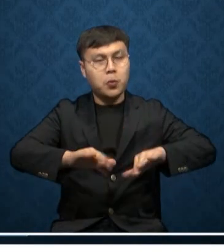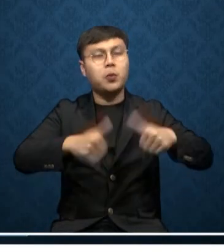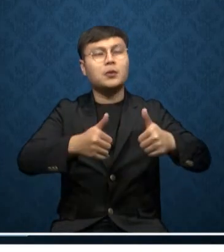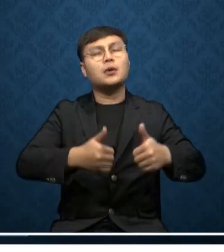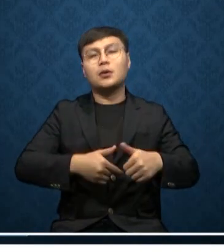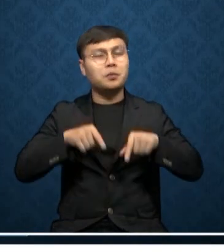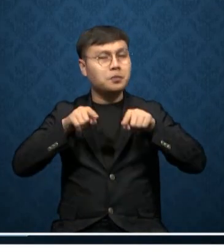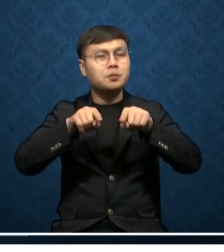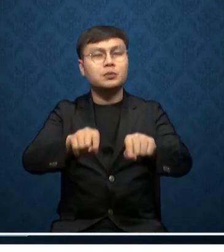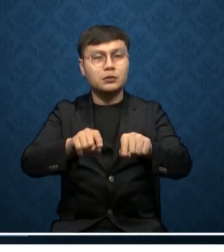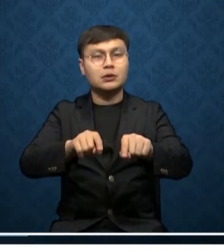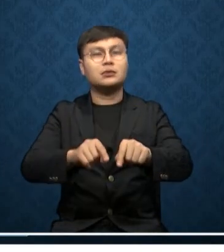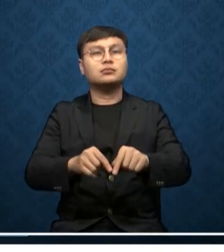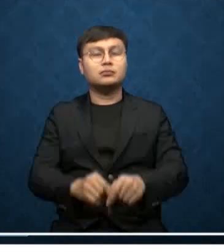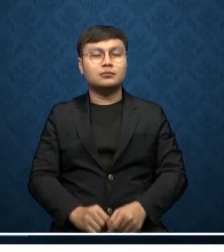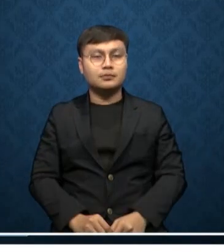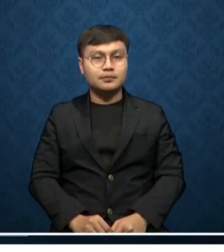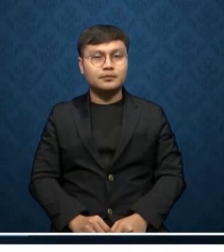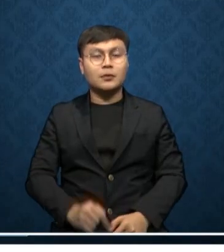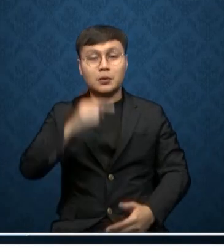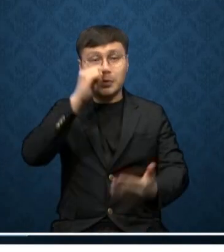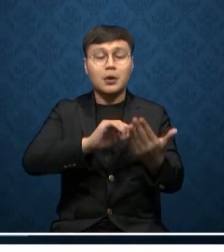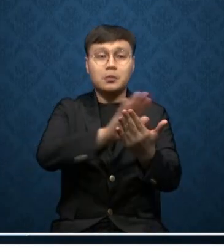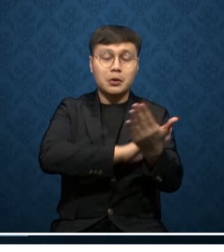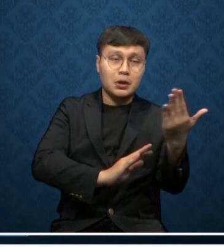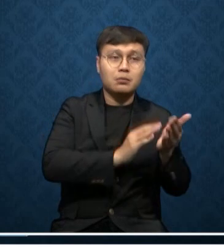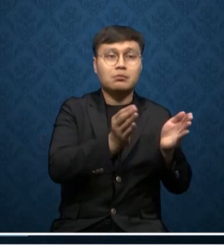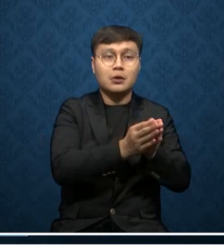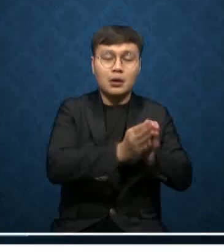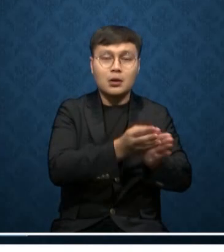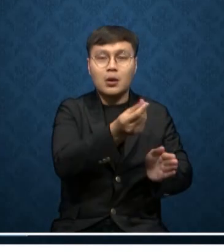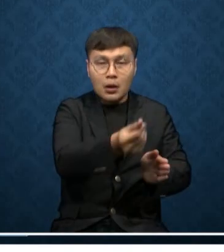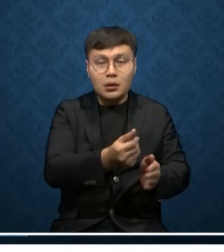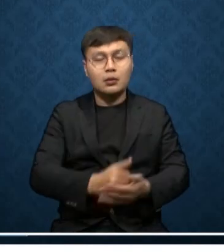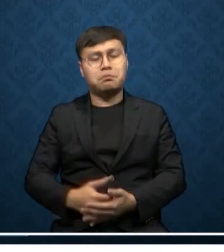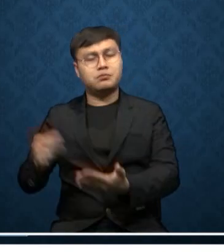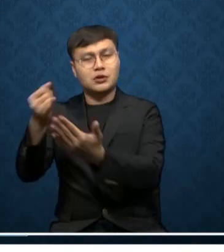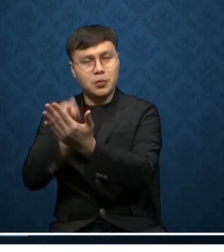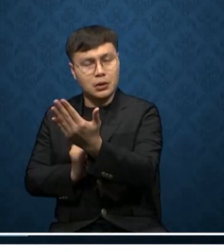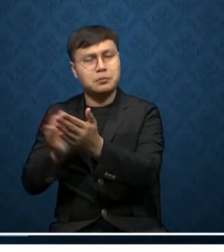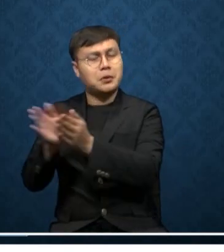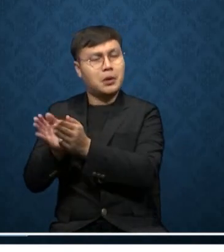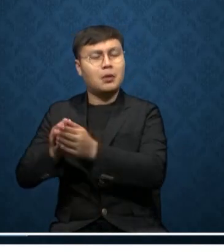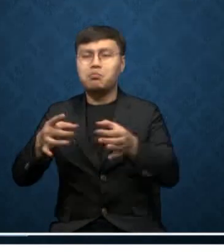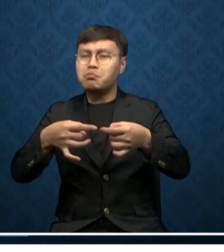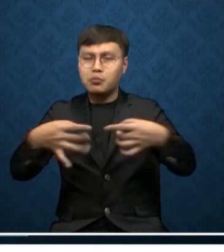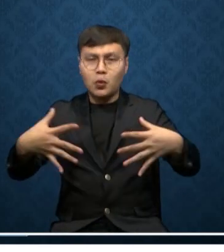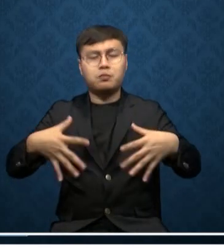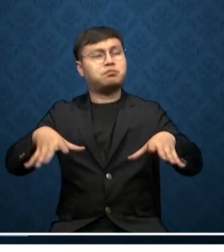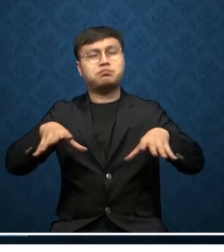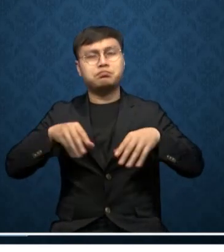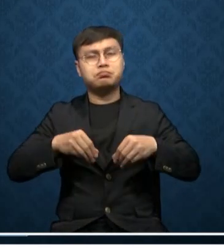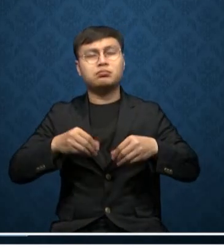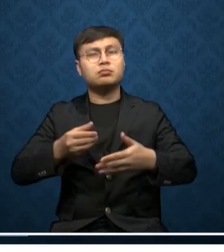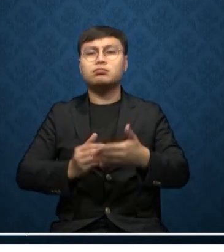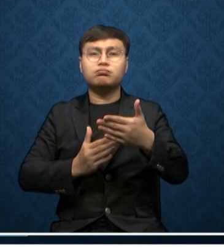ทิศทางเดียวกันแล้วสอบรับกันได้ระดับประเทศวางตัวเลขอย่างหนึ่งแต่ระดับจังหวัดไม่ได้รองรับมันก็ไม่สามารถบรรลุได้นะครับอีกประการ